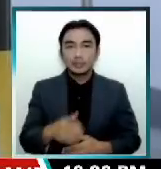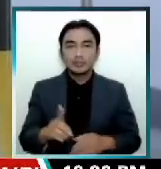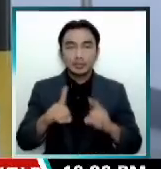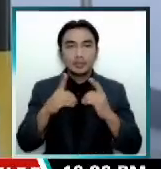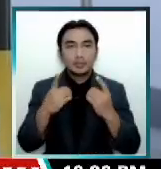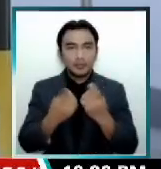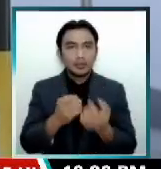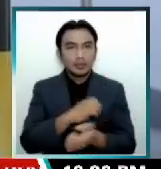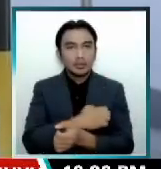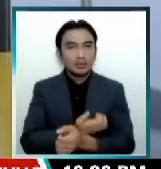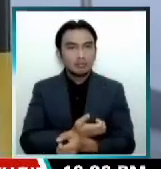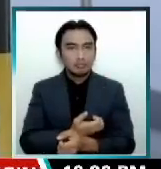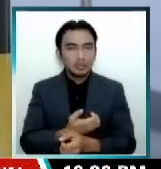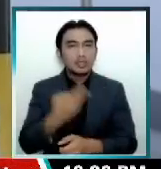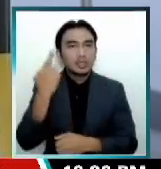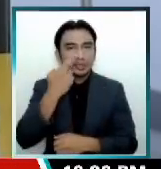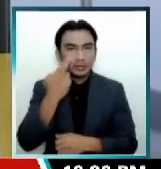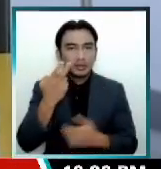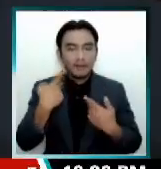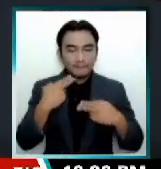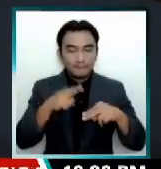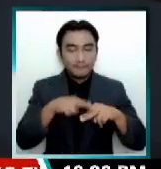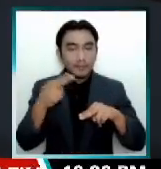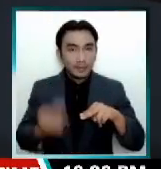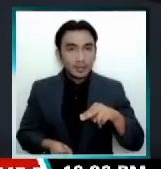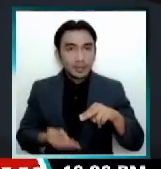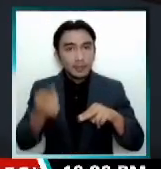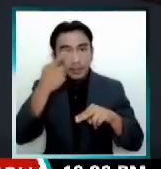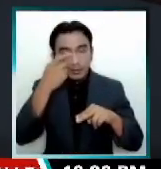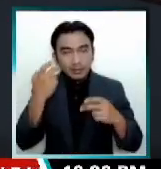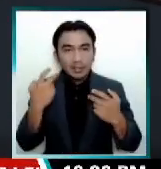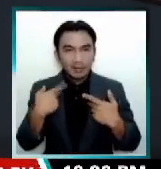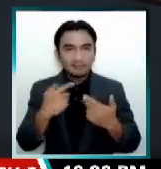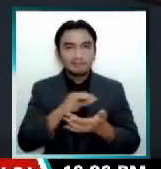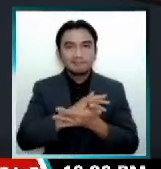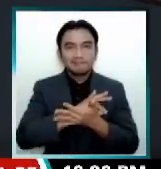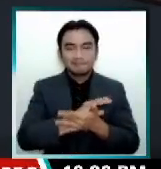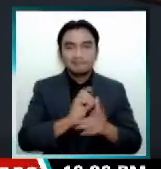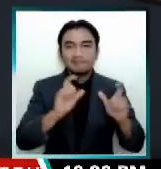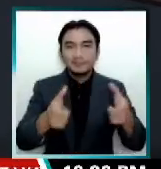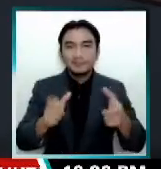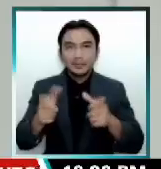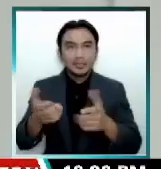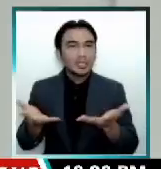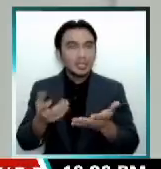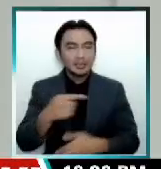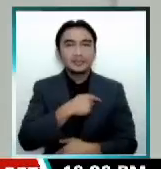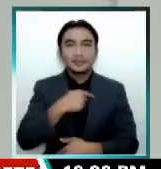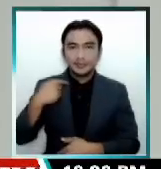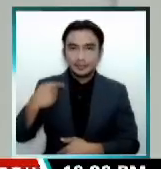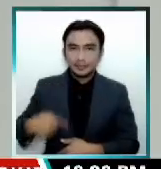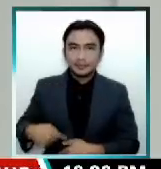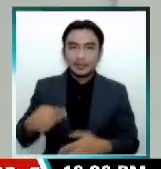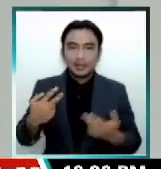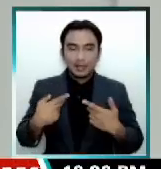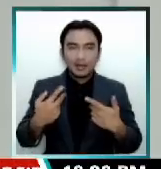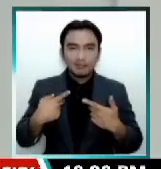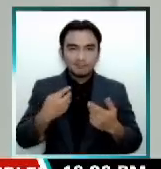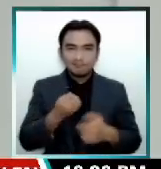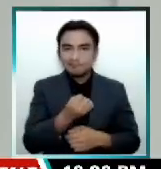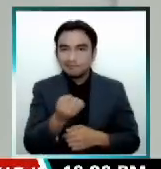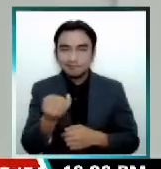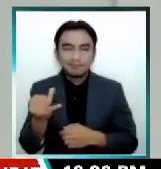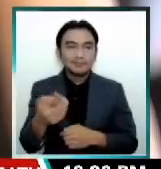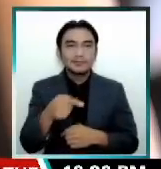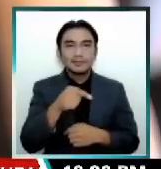mga posibleng dahilan ng rollback ay ang epekto ng COVID lockdown sa China, mataas na inventaryo ng krudo sa Amerika, at